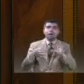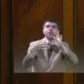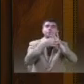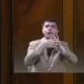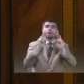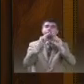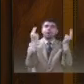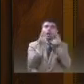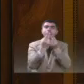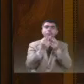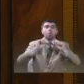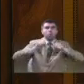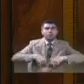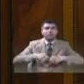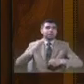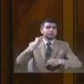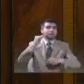الدولي والشروط المتميزة